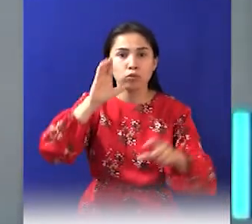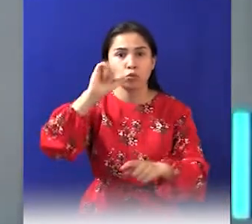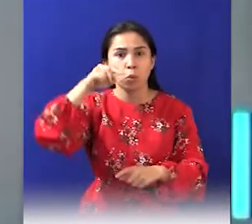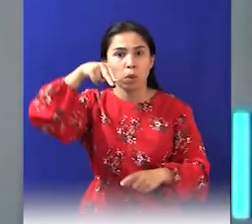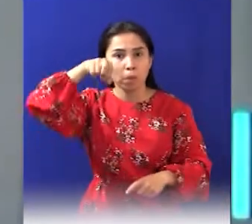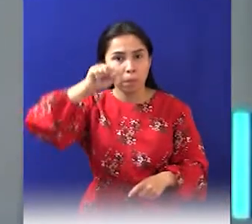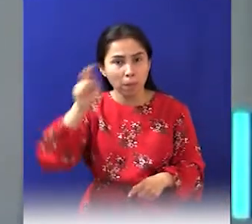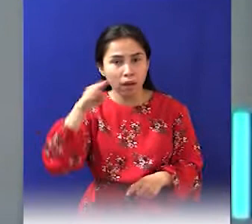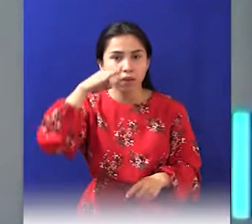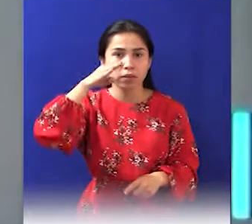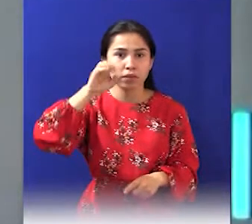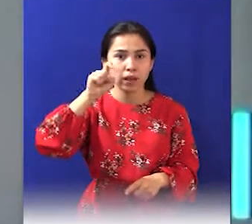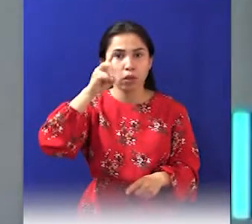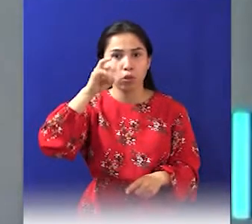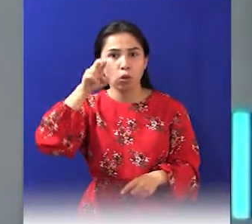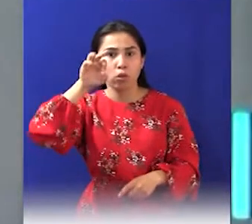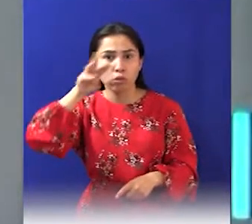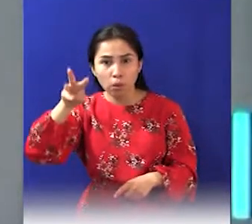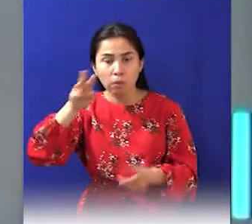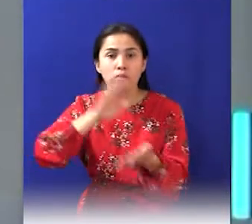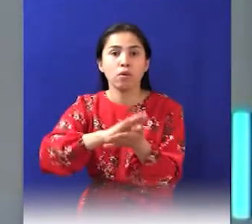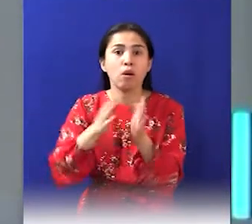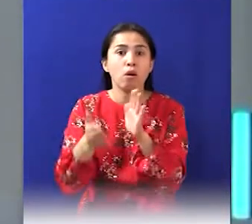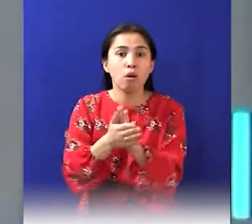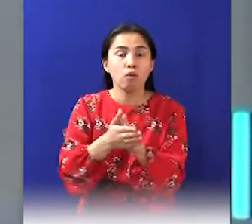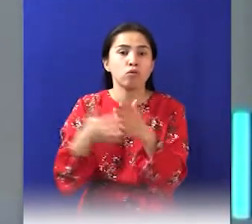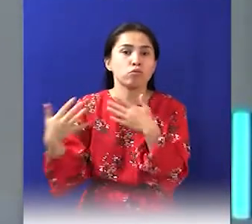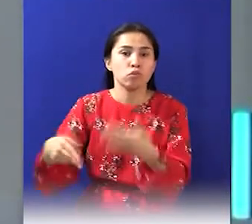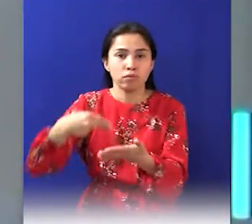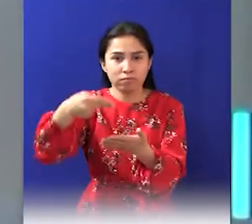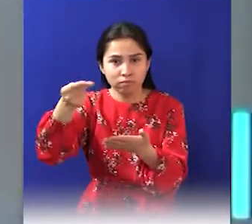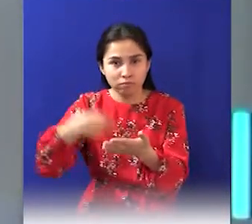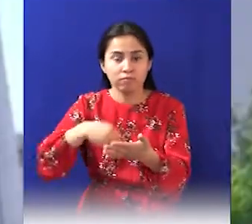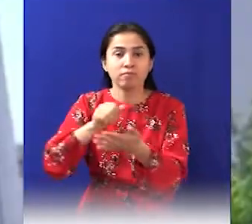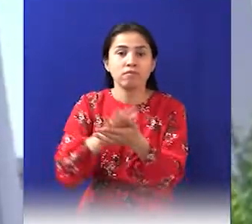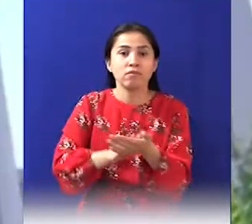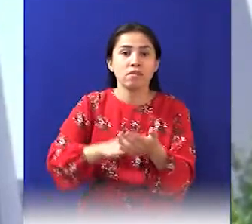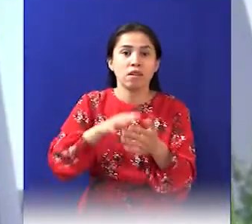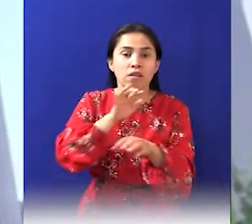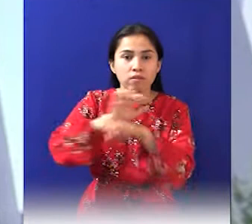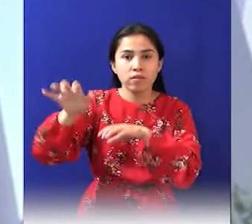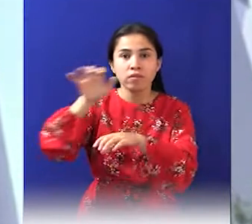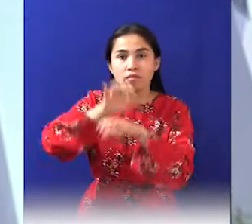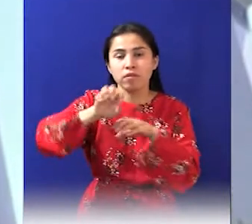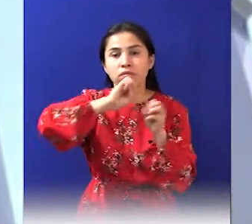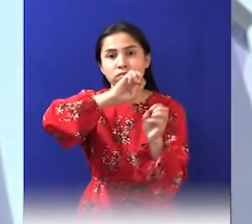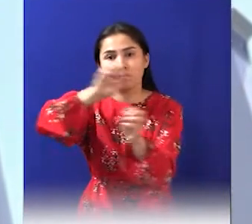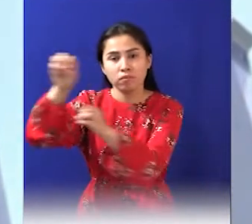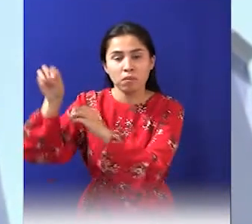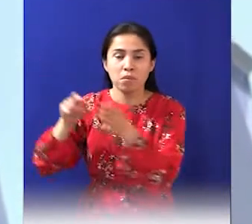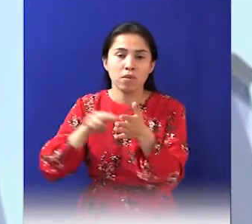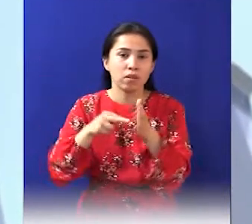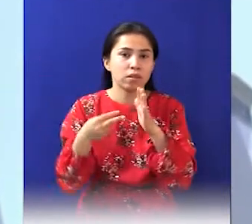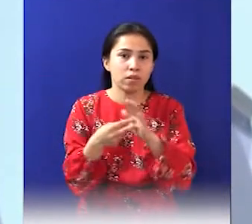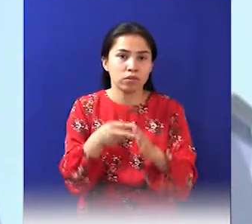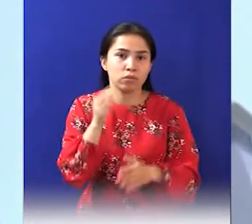Бұл туралы өңірдің бас имамы Бейбіт Мырзагелдиев брифинг барысында мәлімдеді. Жалпы мұсылман әлемінде қасиетті кештер мен